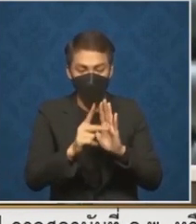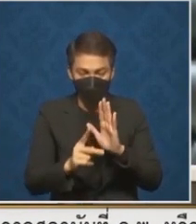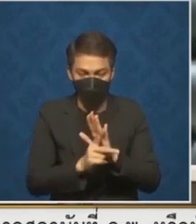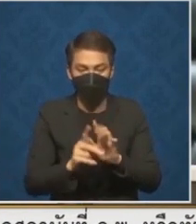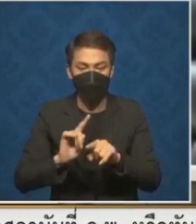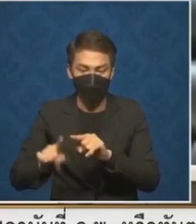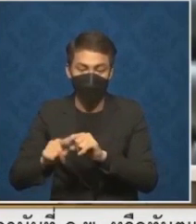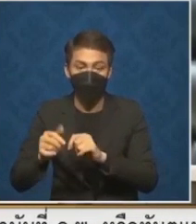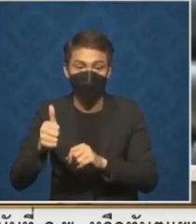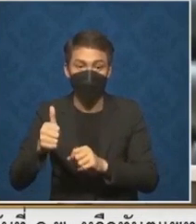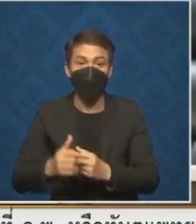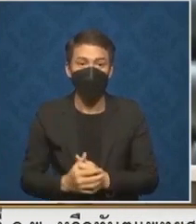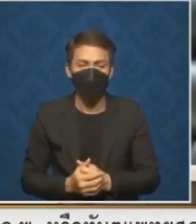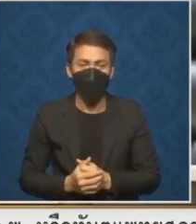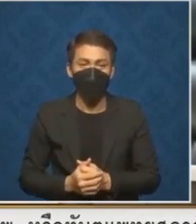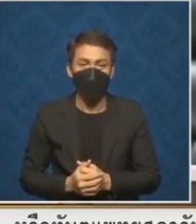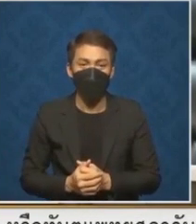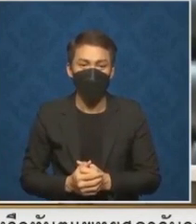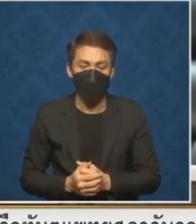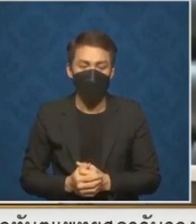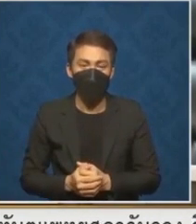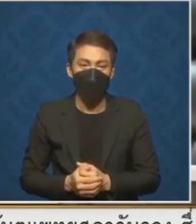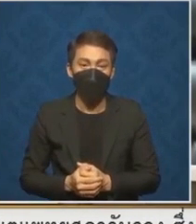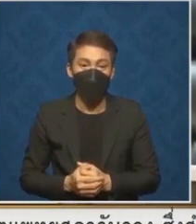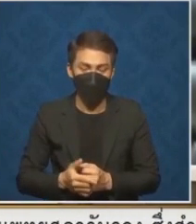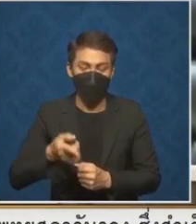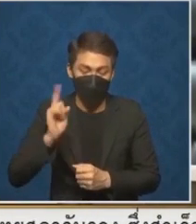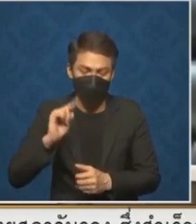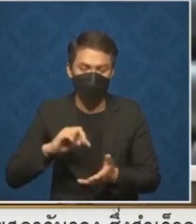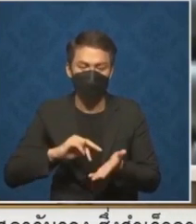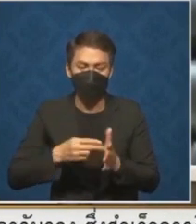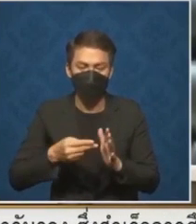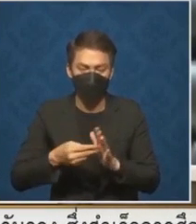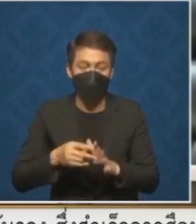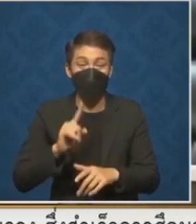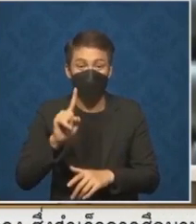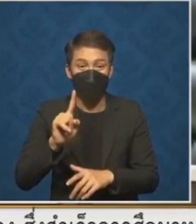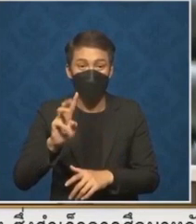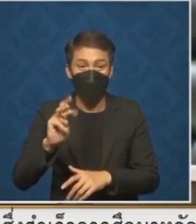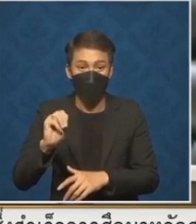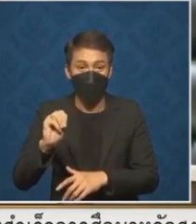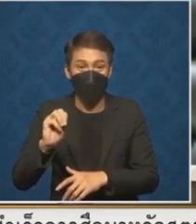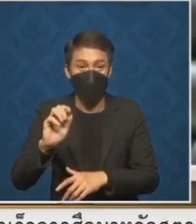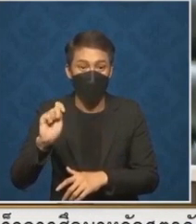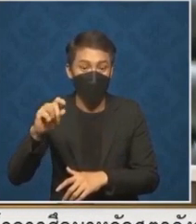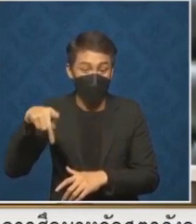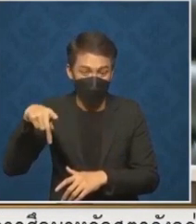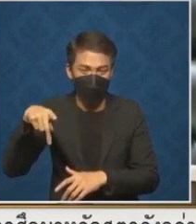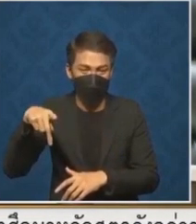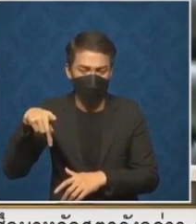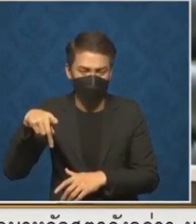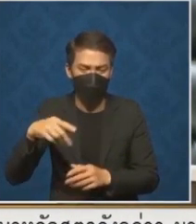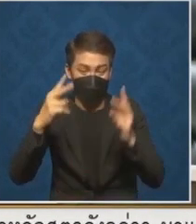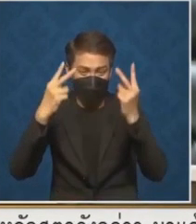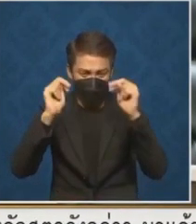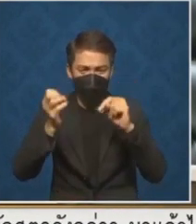ธิเราจะเหนวามัจะช้ามากโดยเฉพาะ One MapOne Map ทท่านนายกอ้างวจะแ้ปัญหาท่านนายก